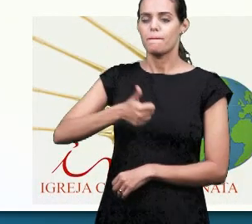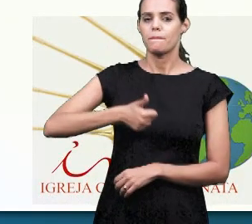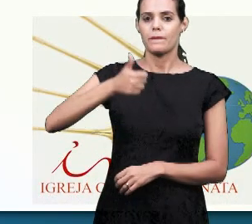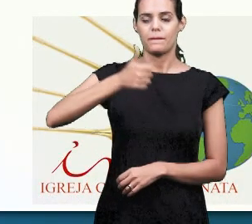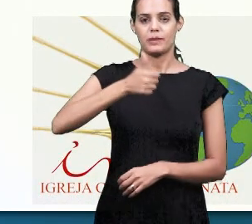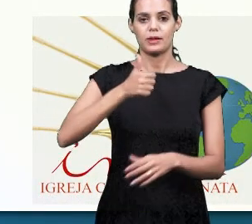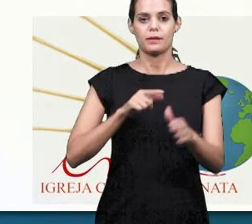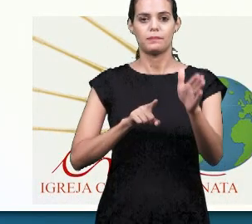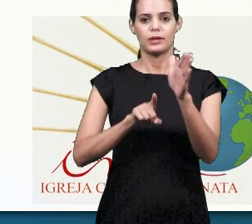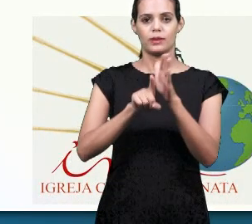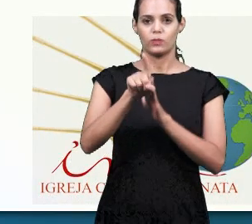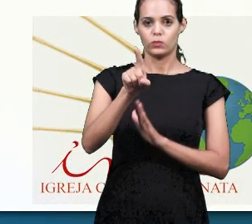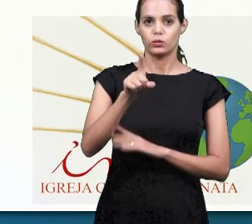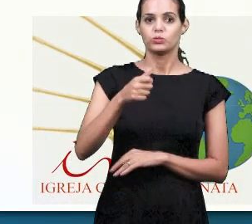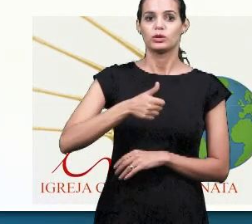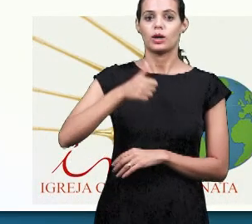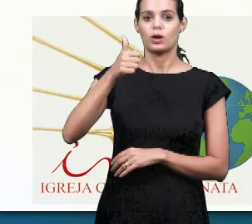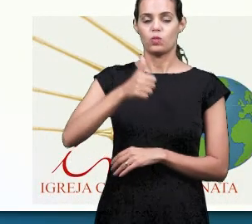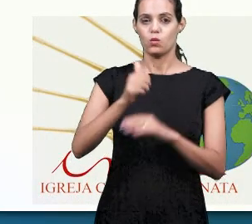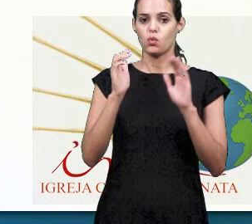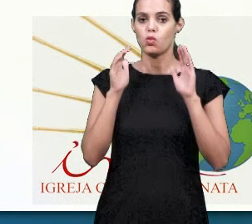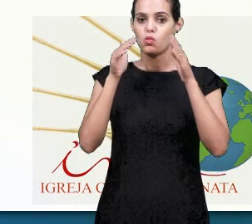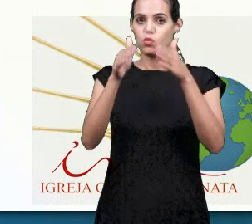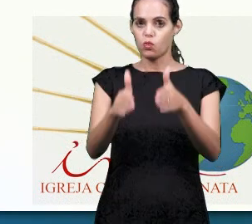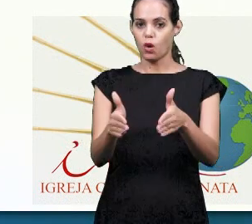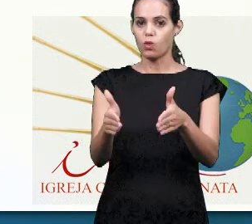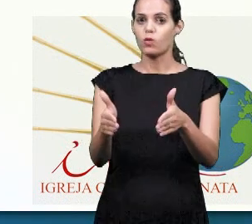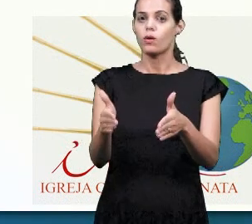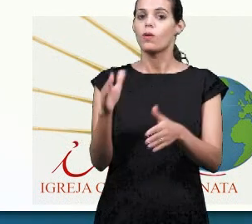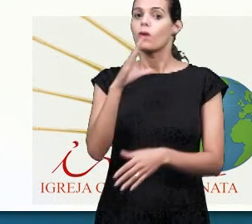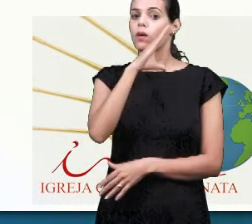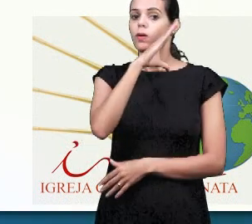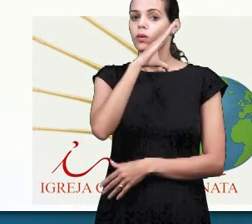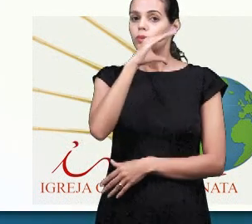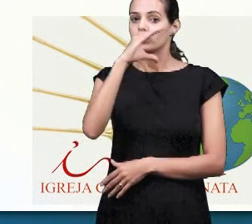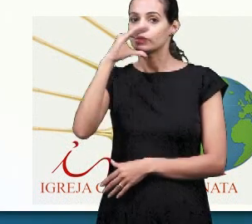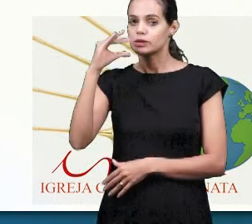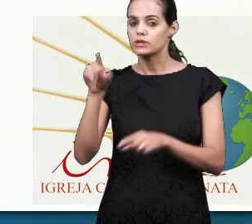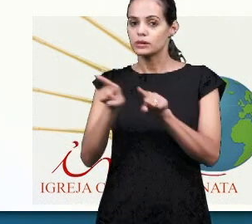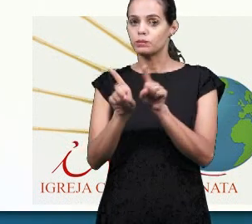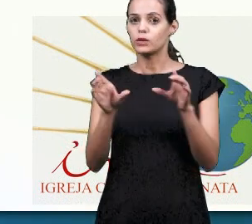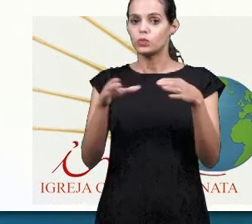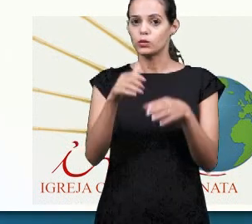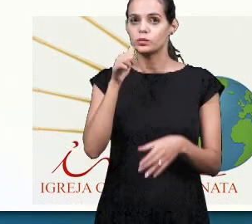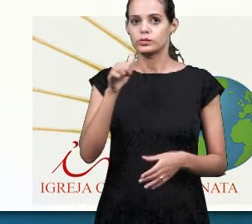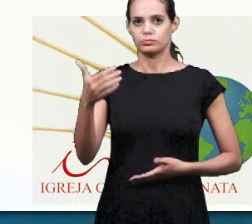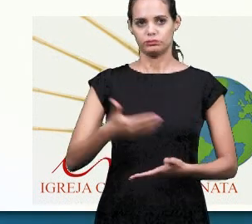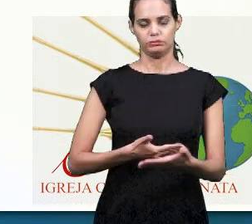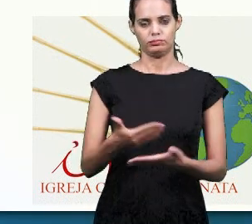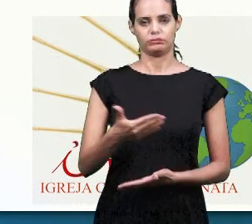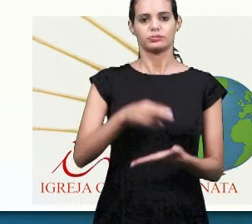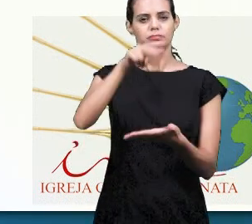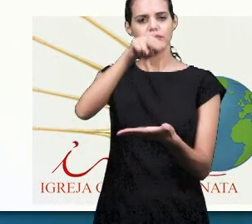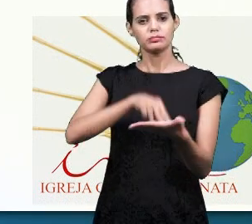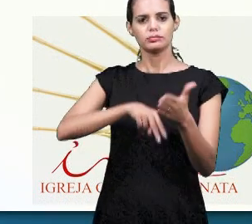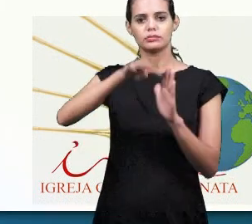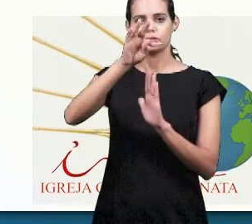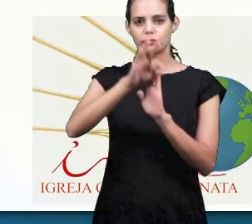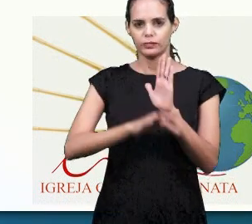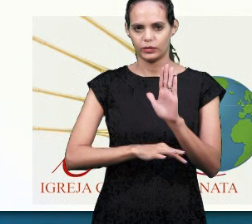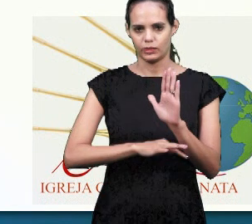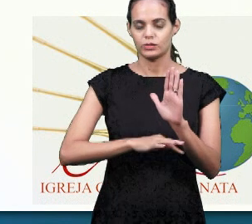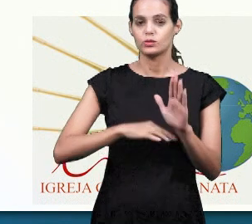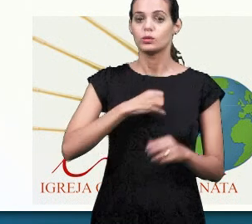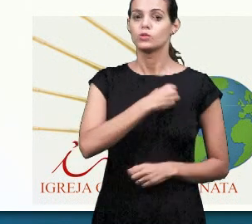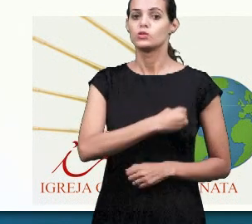Mes bien-aimés, je vous salue fraternellement. J'ai aussi avec toi la parole, la paix du Seigneur. Amen. La paix du Seigneur,